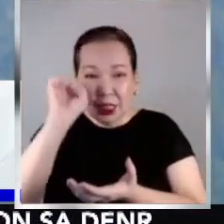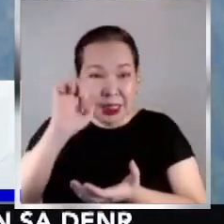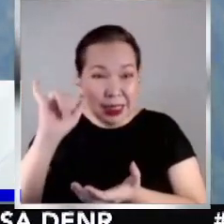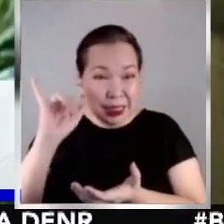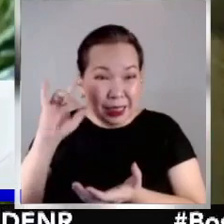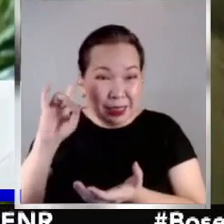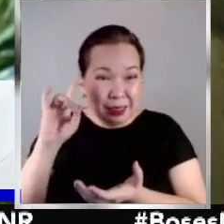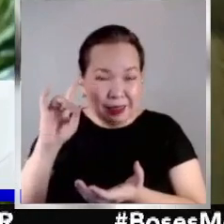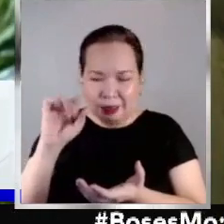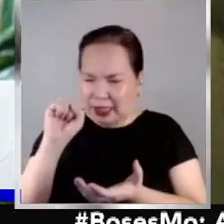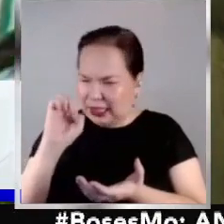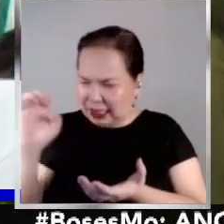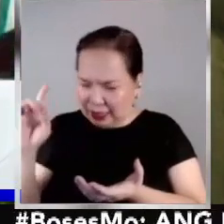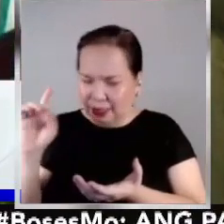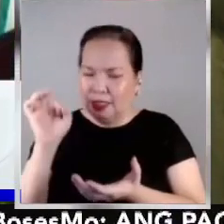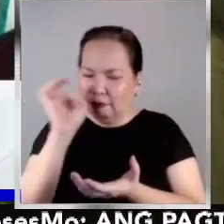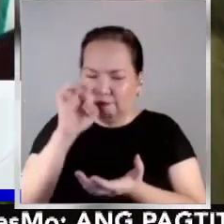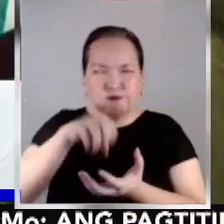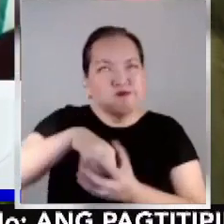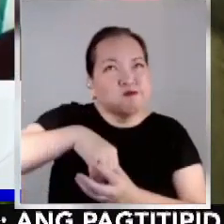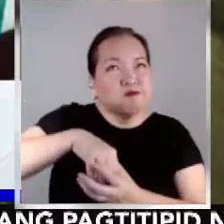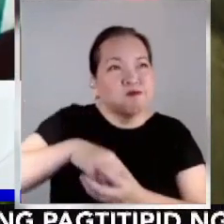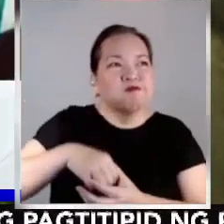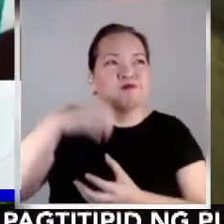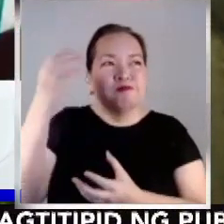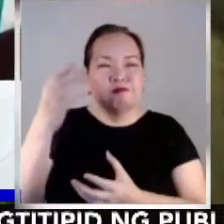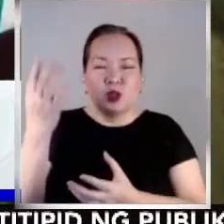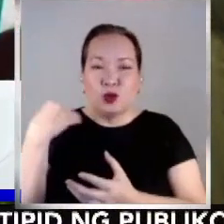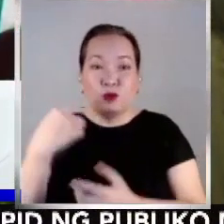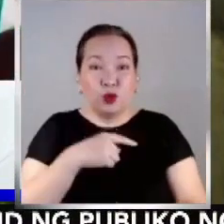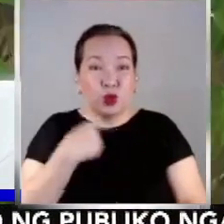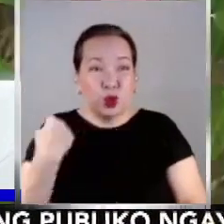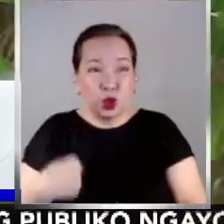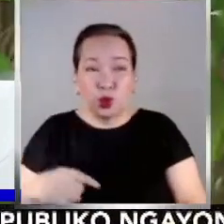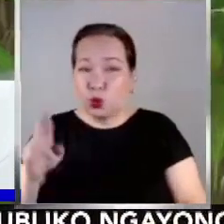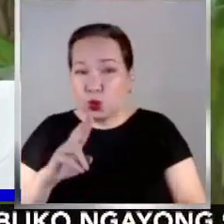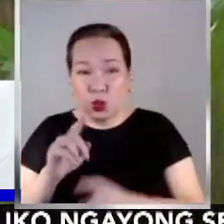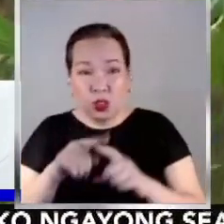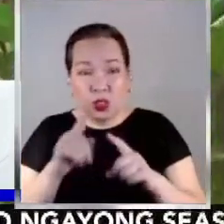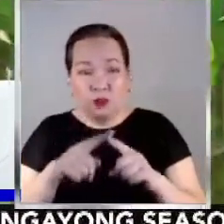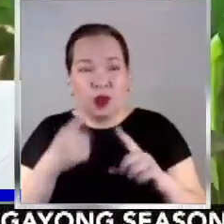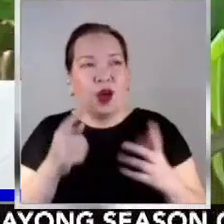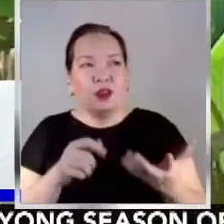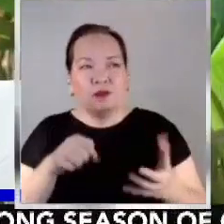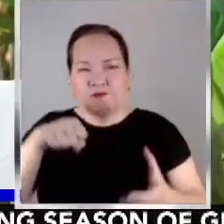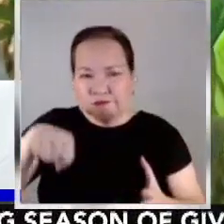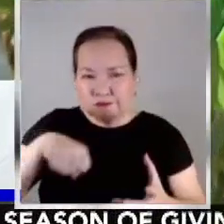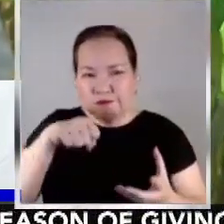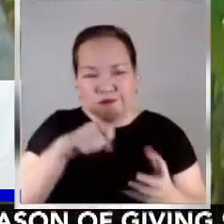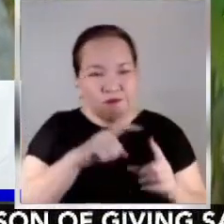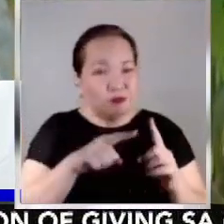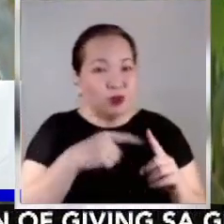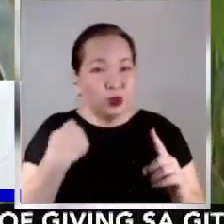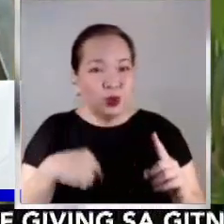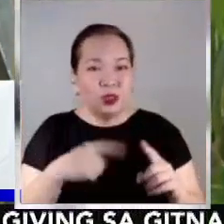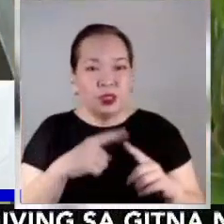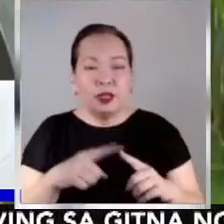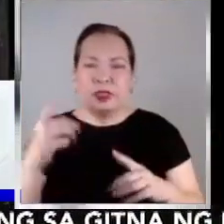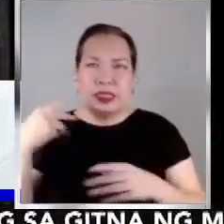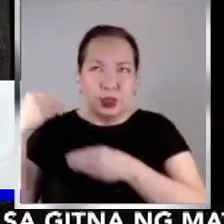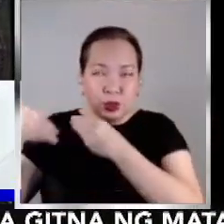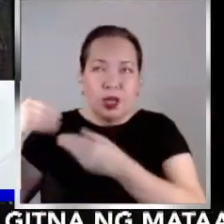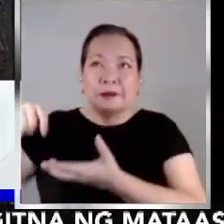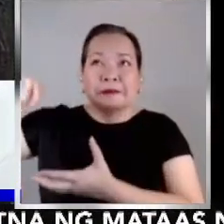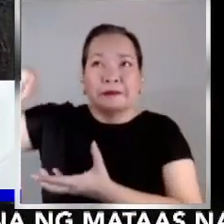China, inimbento ng mga ancient Chinese ang keno, na isang uri din ng raffle game. Isa sa mga unang raffle na ginawa naman sa kasaysayan ay ginawa ng byuda